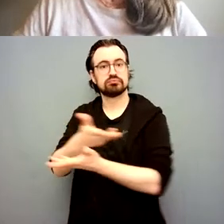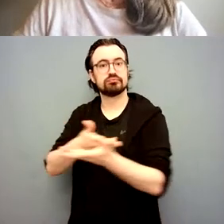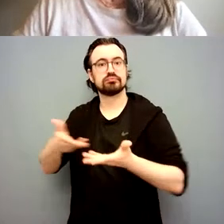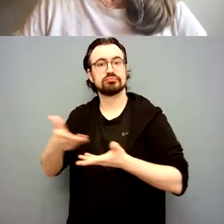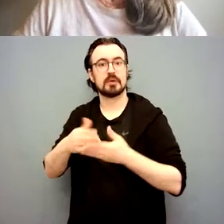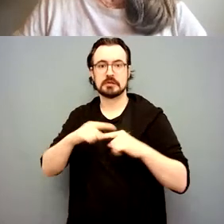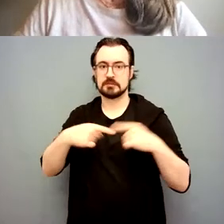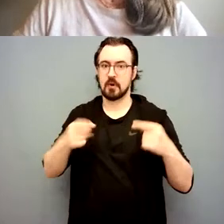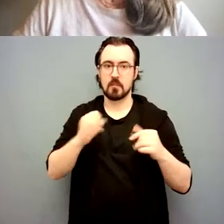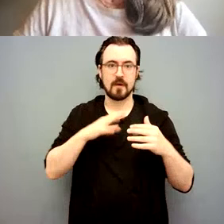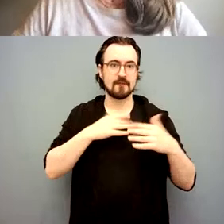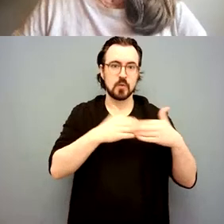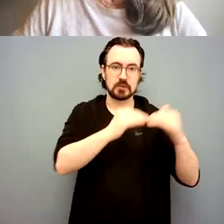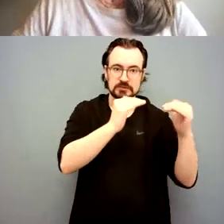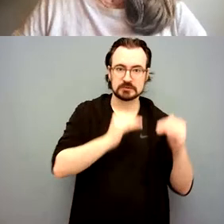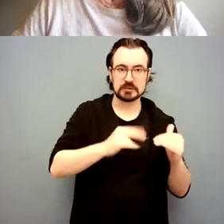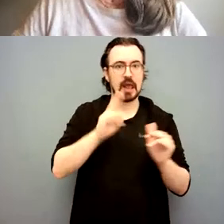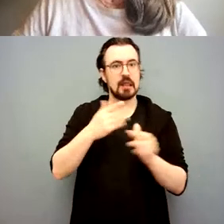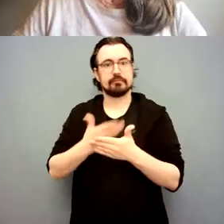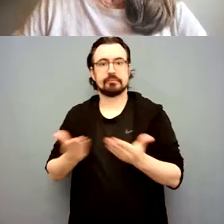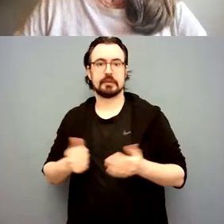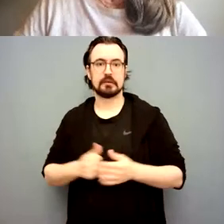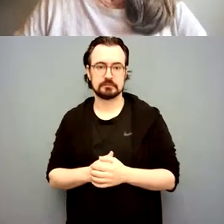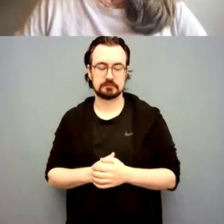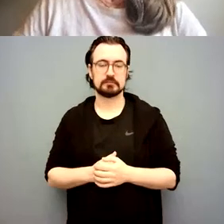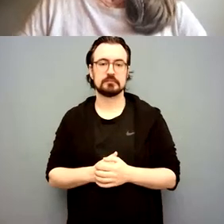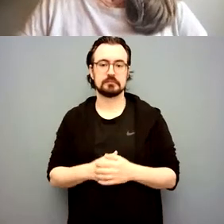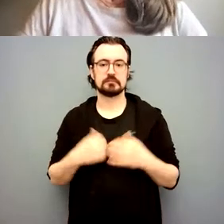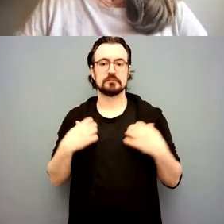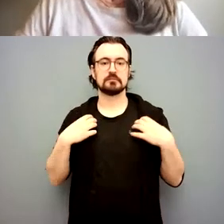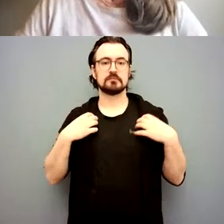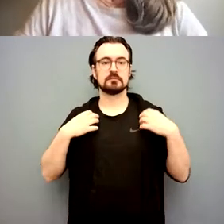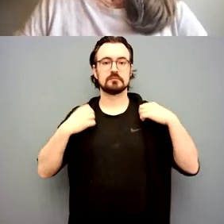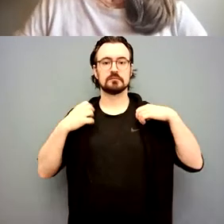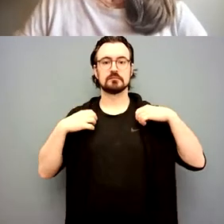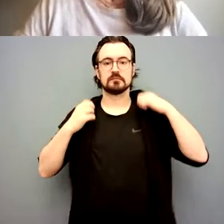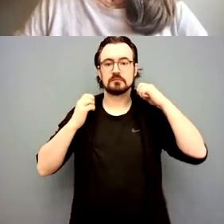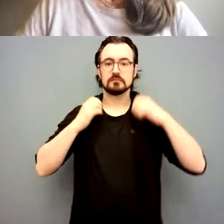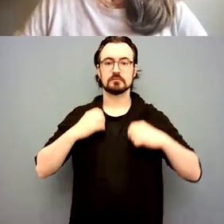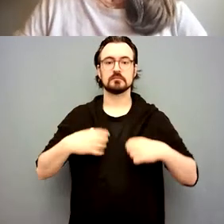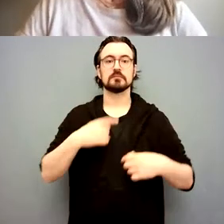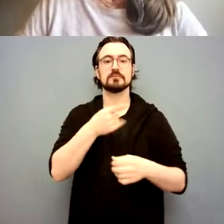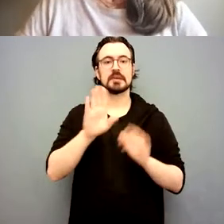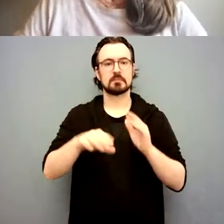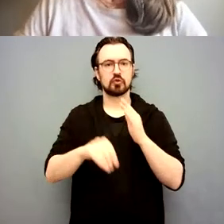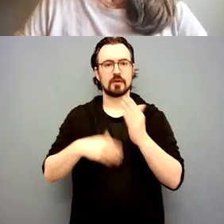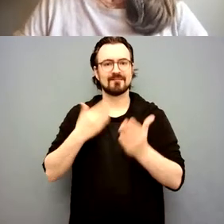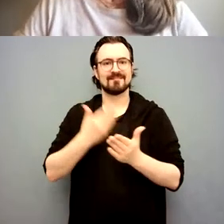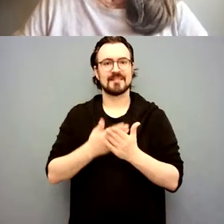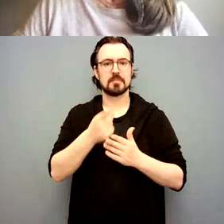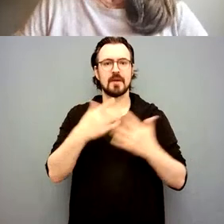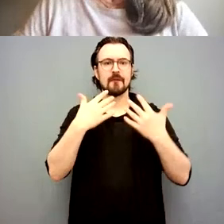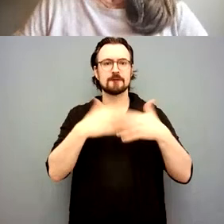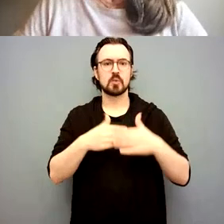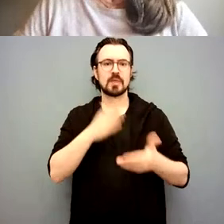om man har funktionsnedsättning eller inte. Ni har ju tagit fram den här